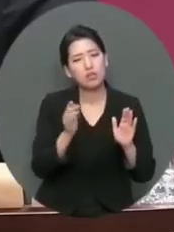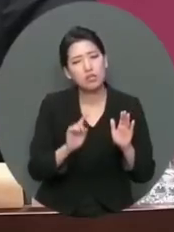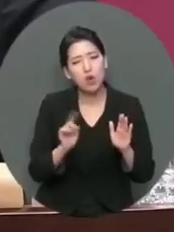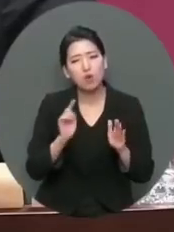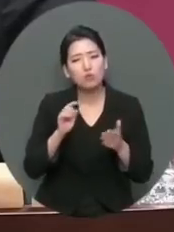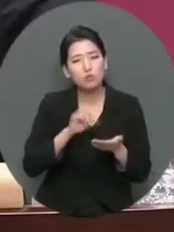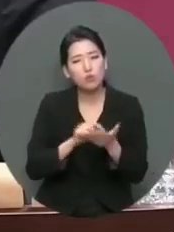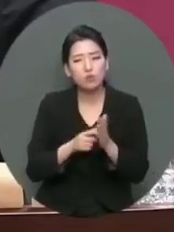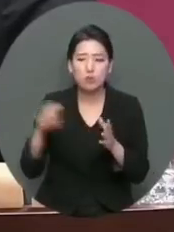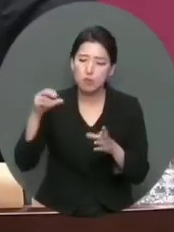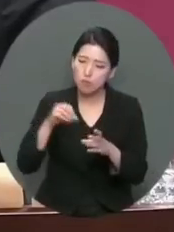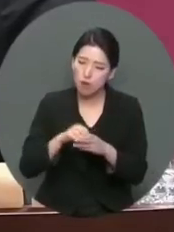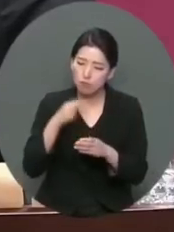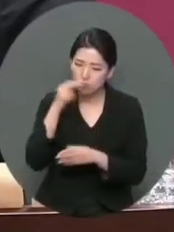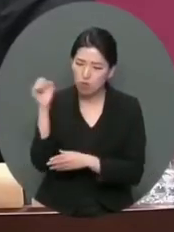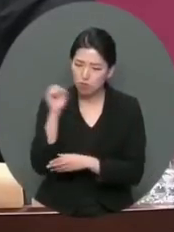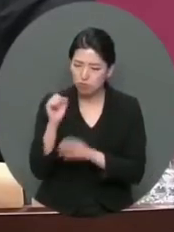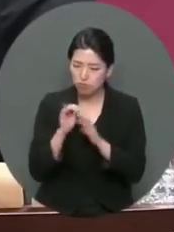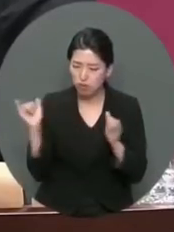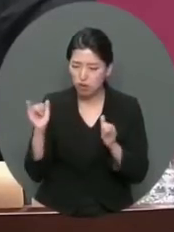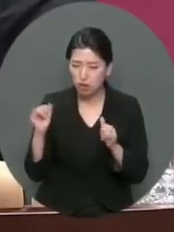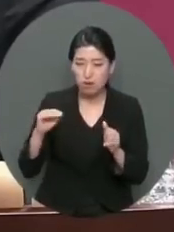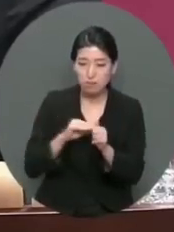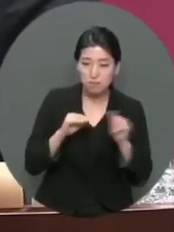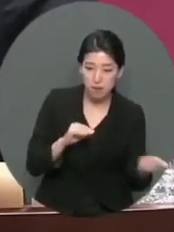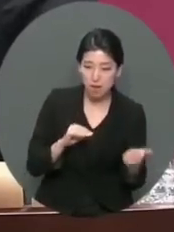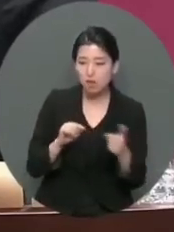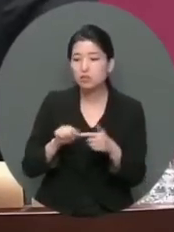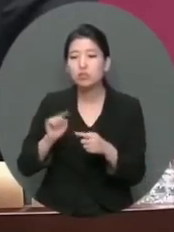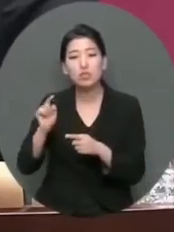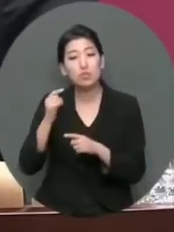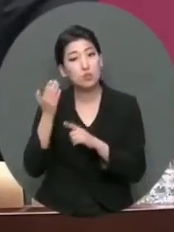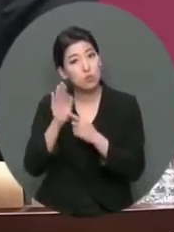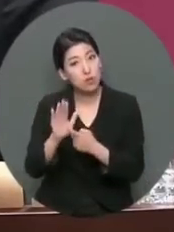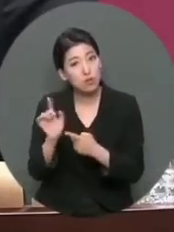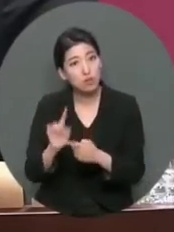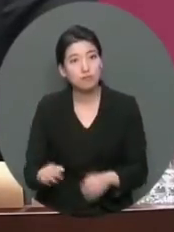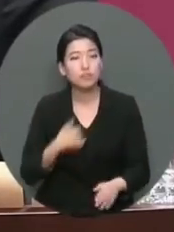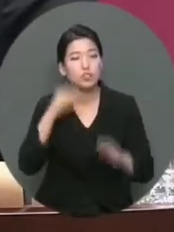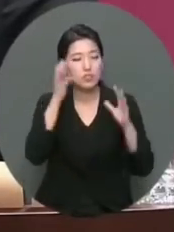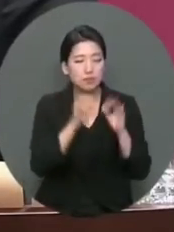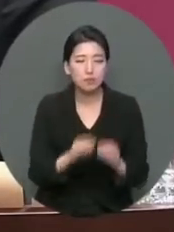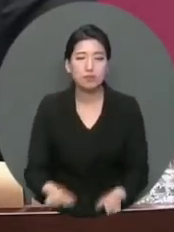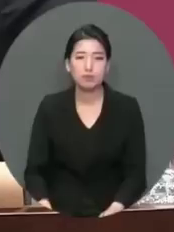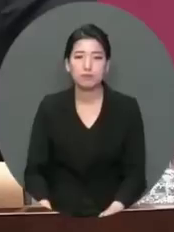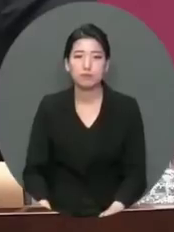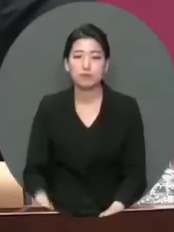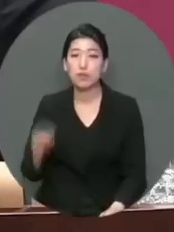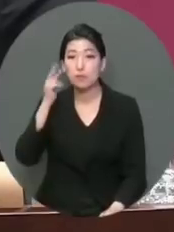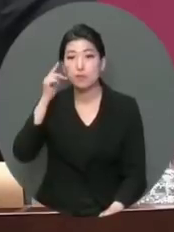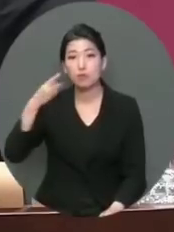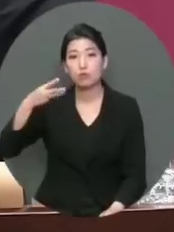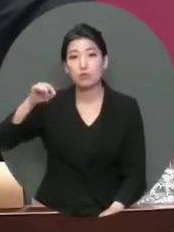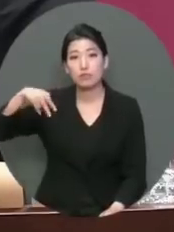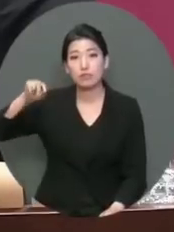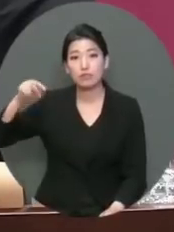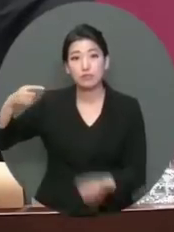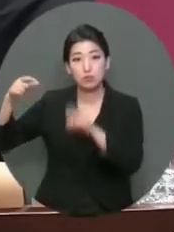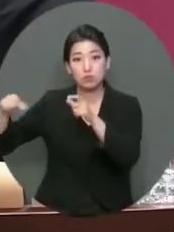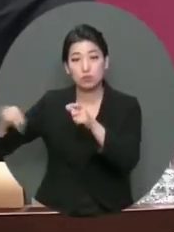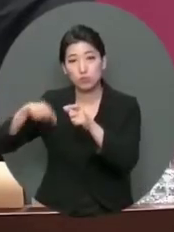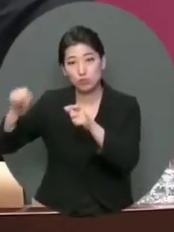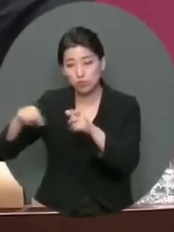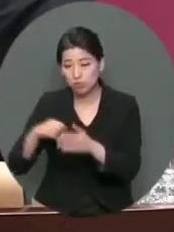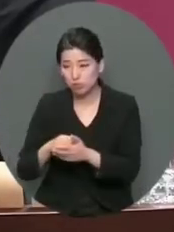문제라고 생각합니다. 저는 찬성합니다. 국회에서 논의할 문제입니다. 미국 텍사스주에서는 음주운전 사고 사망 시 피해자의 자녀에 대한